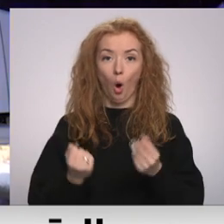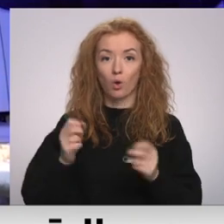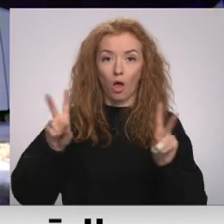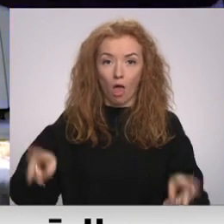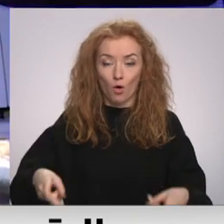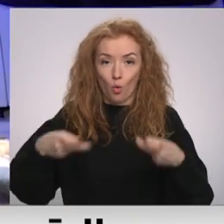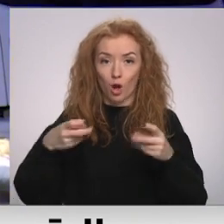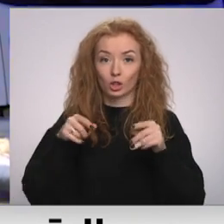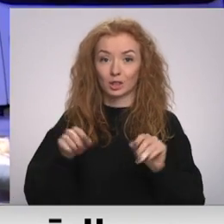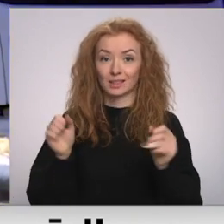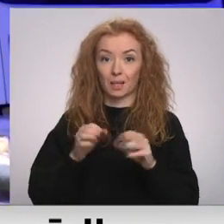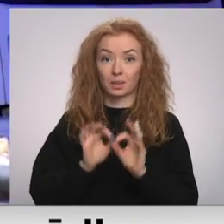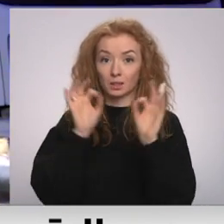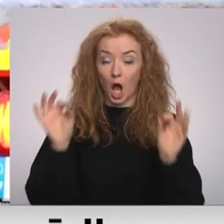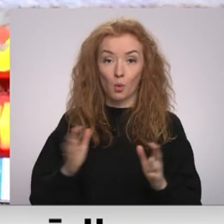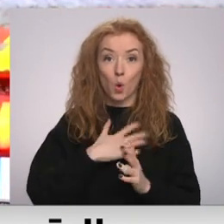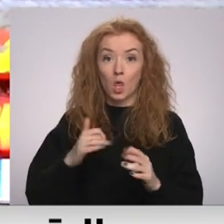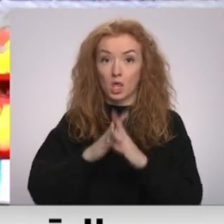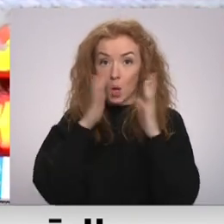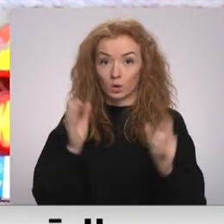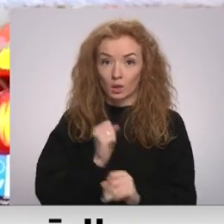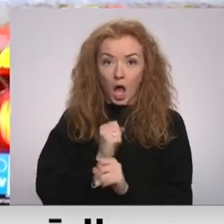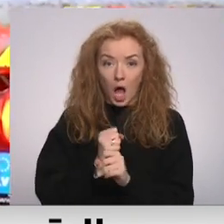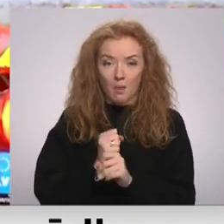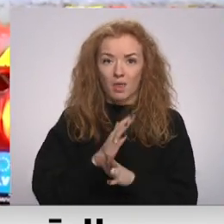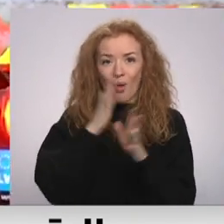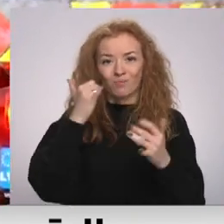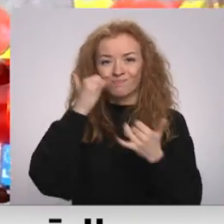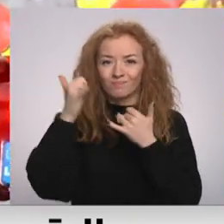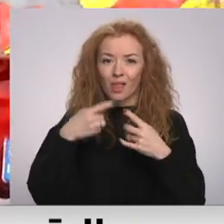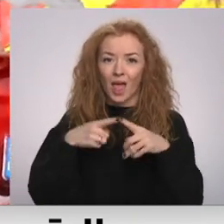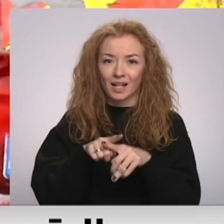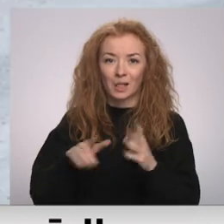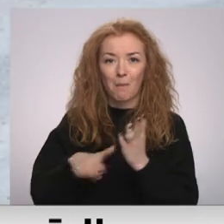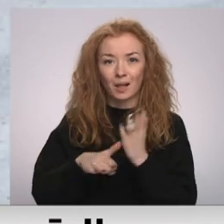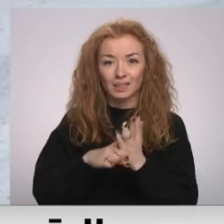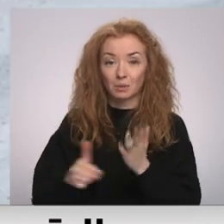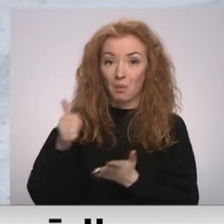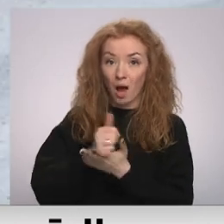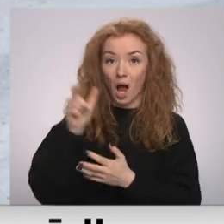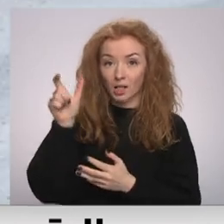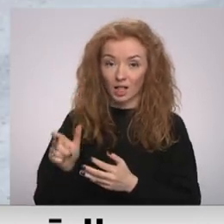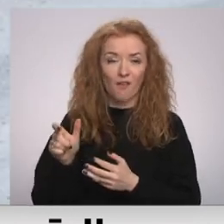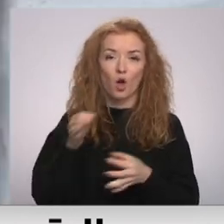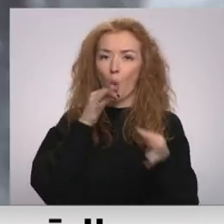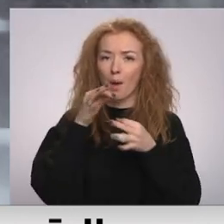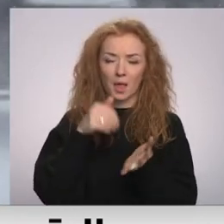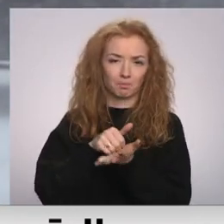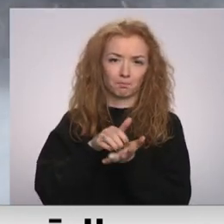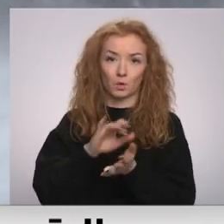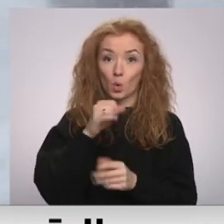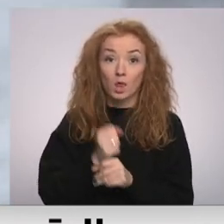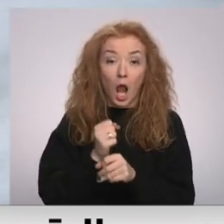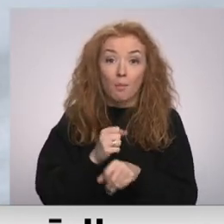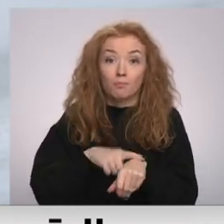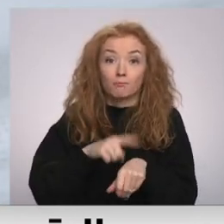Autoevakuatoriem šīs ziemas sākums ir darba pilns. Vairāki sazvanītie tehniskās palīdzības pārstāvji no komentāriem atteicās, jo darba